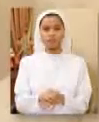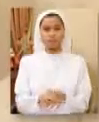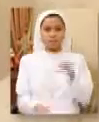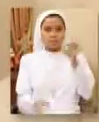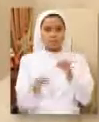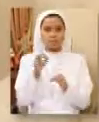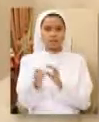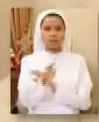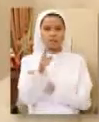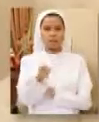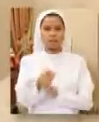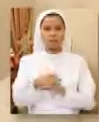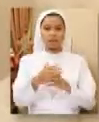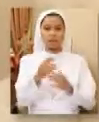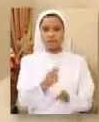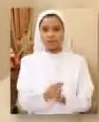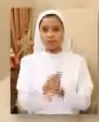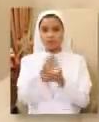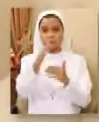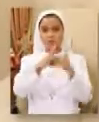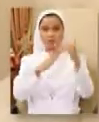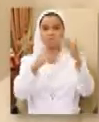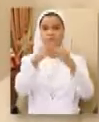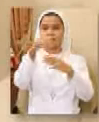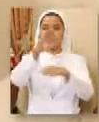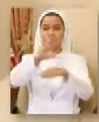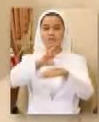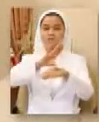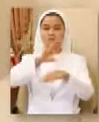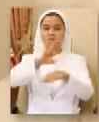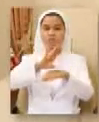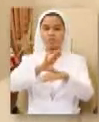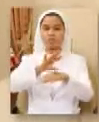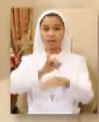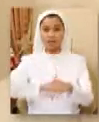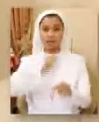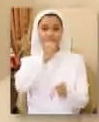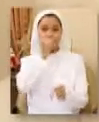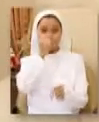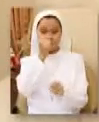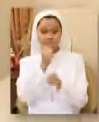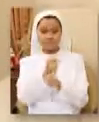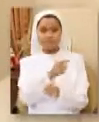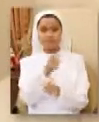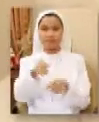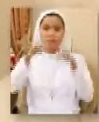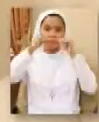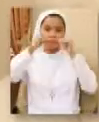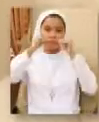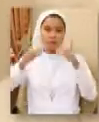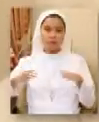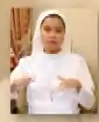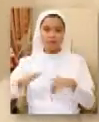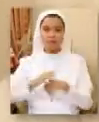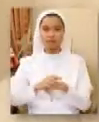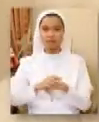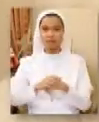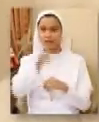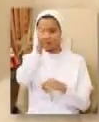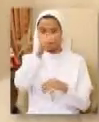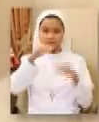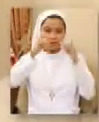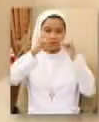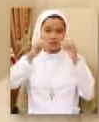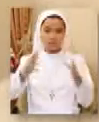ay tumutulong sa pagtatayo ng simbahan, I can assure you, ang blessing andyan. Bibigay siya niya